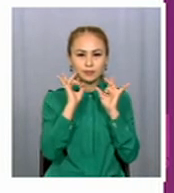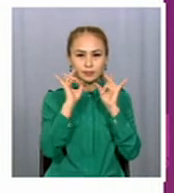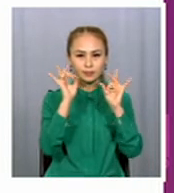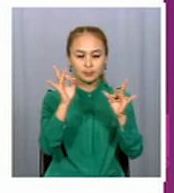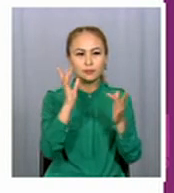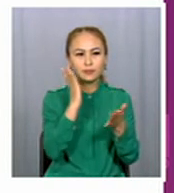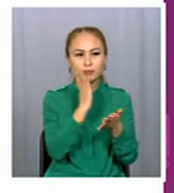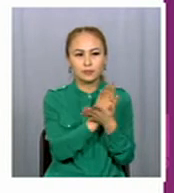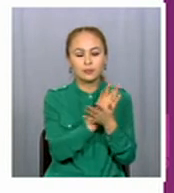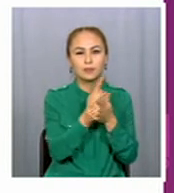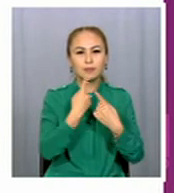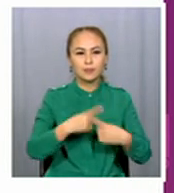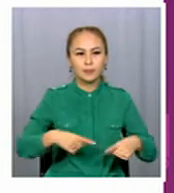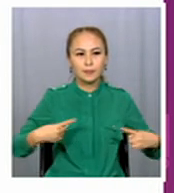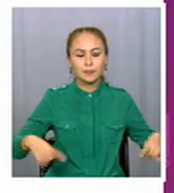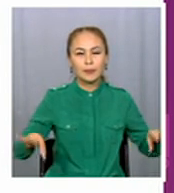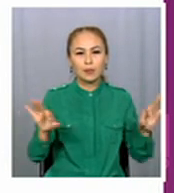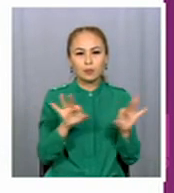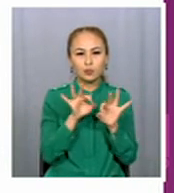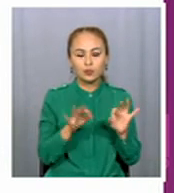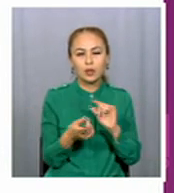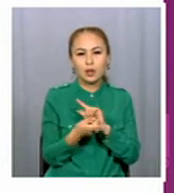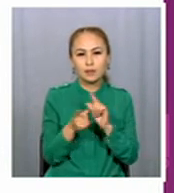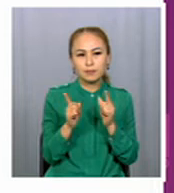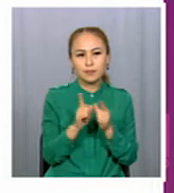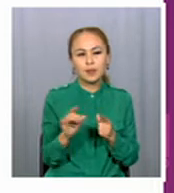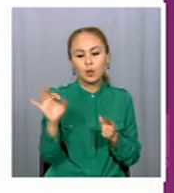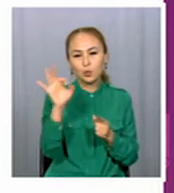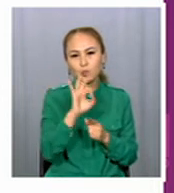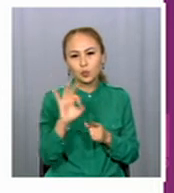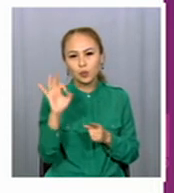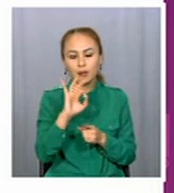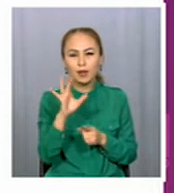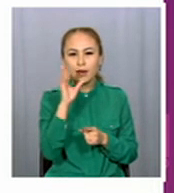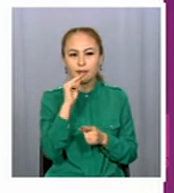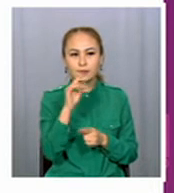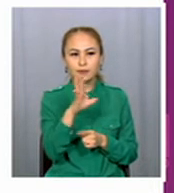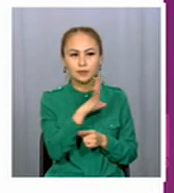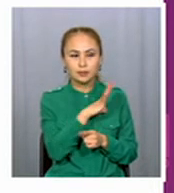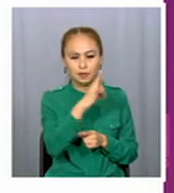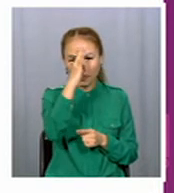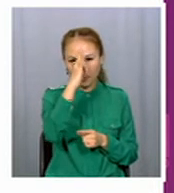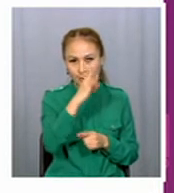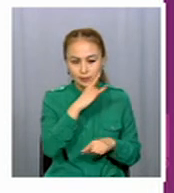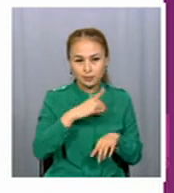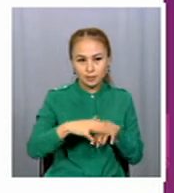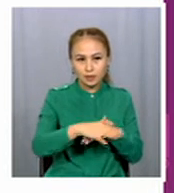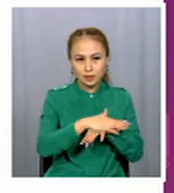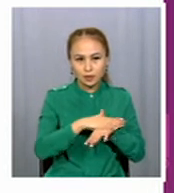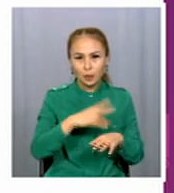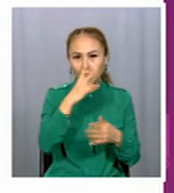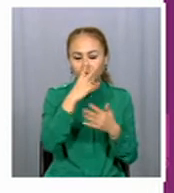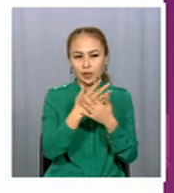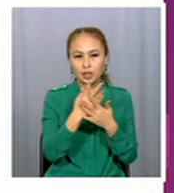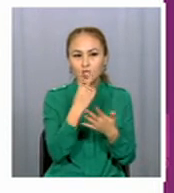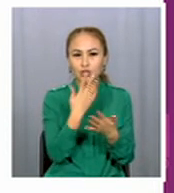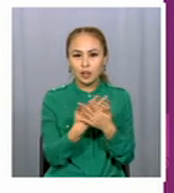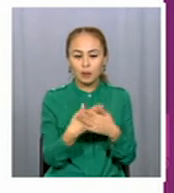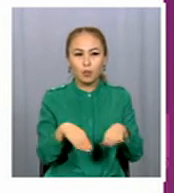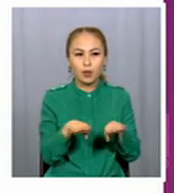шығаратын заттар, музыкалық аспаптар туралы айттық. Қазақ халқы өнерге жақын